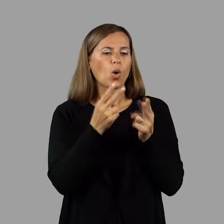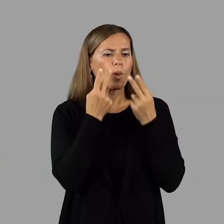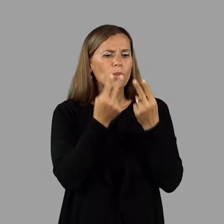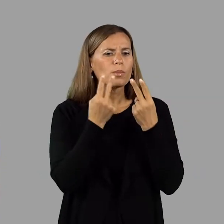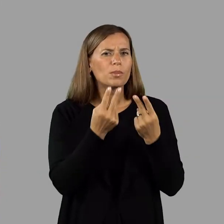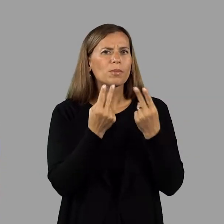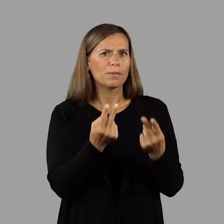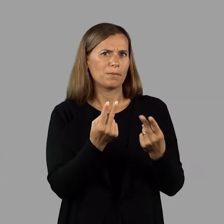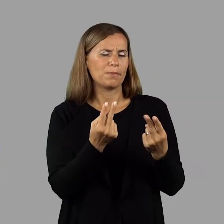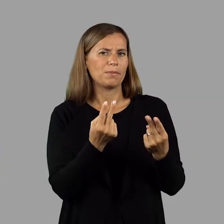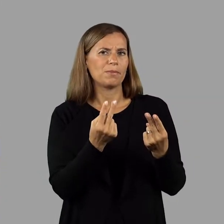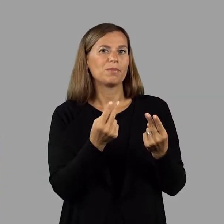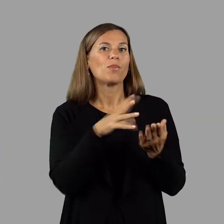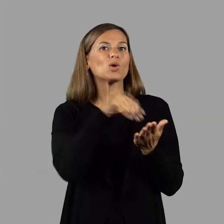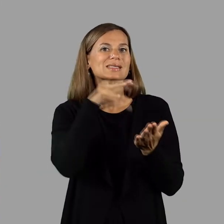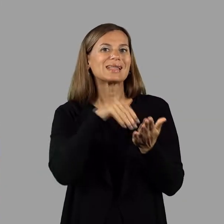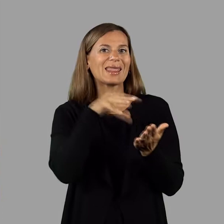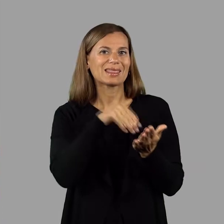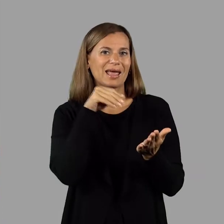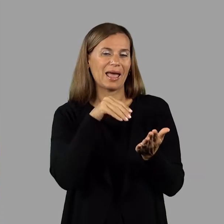pregleduje posnetke predavanj.